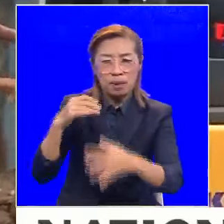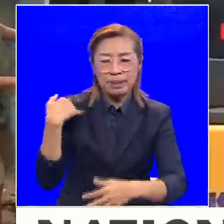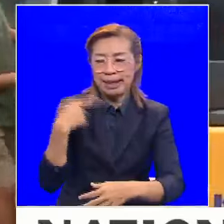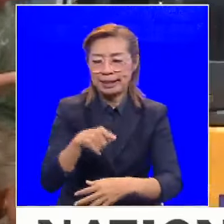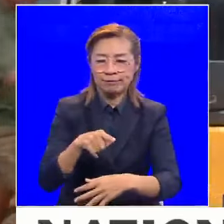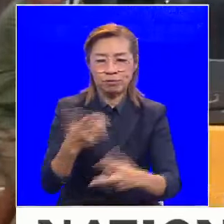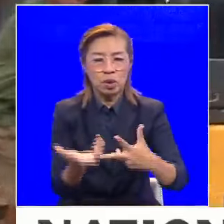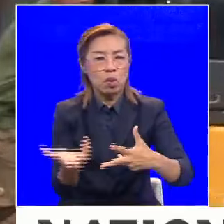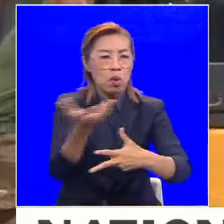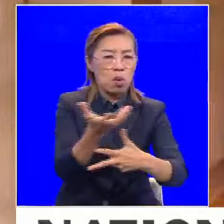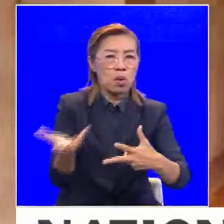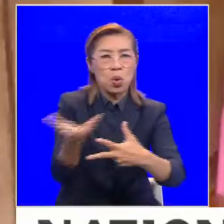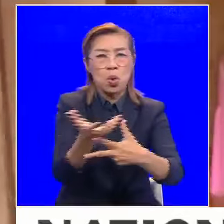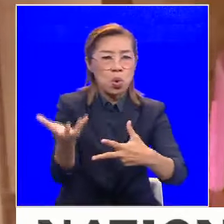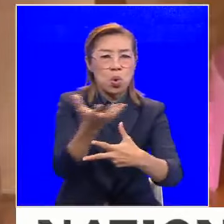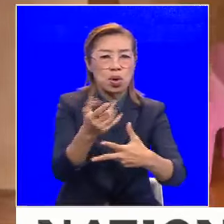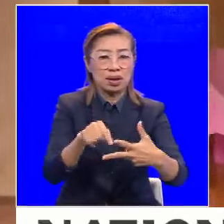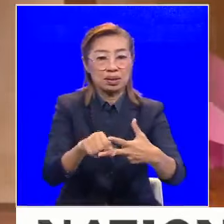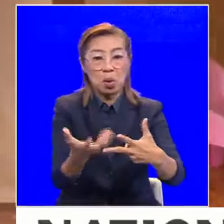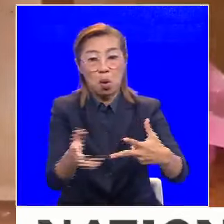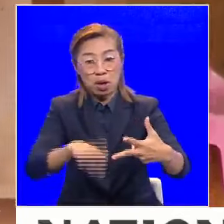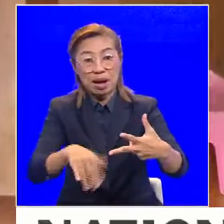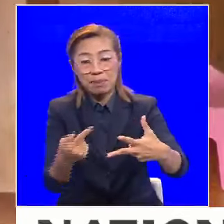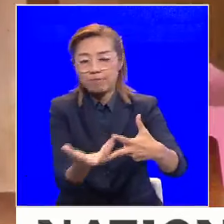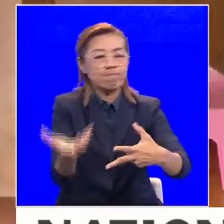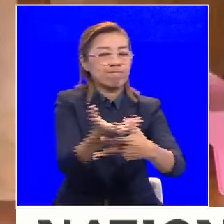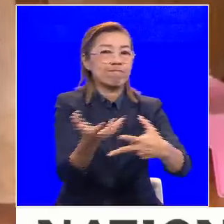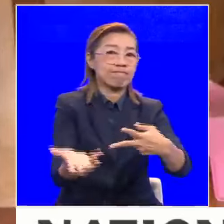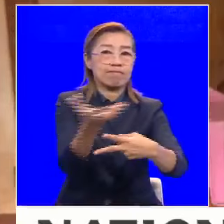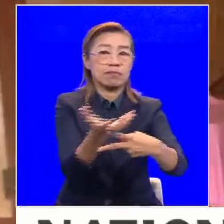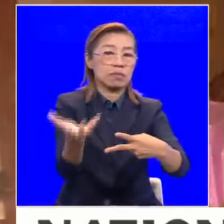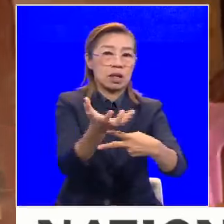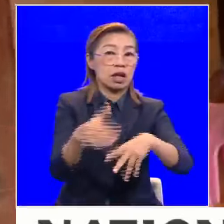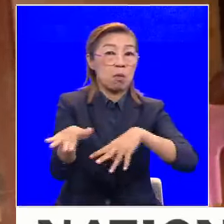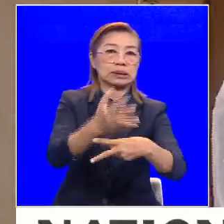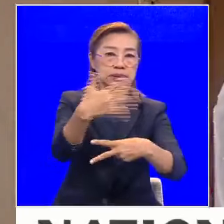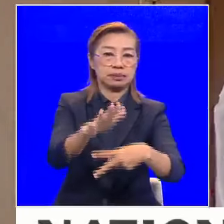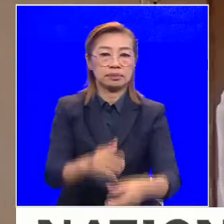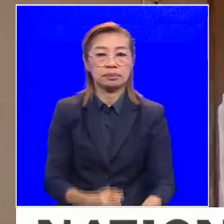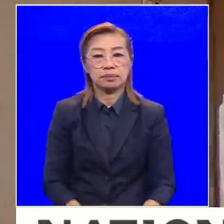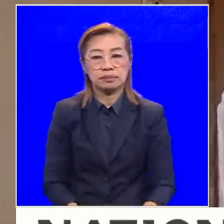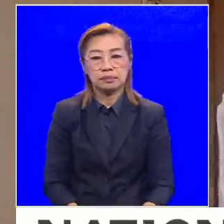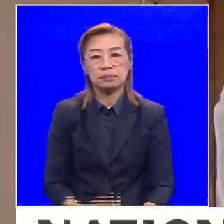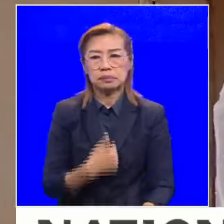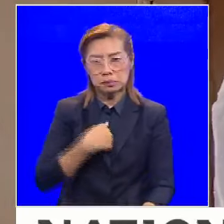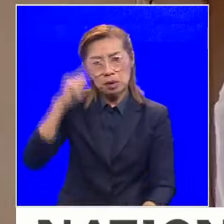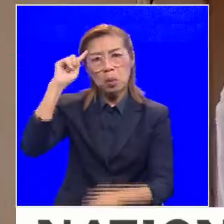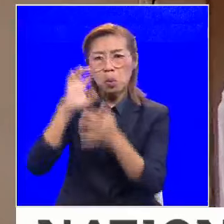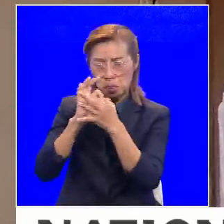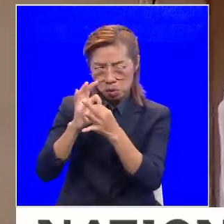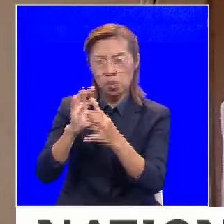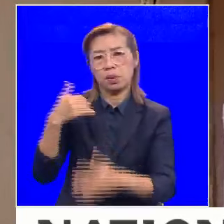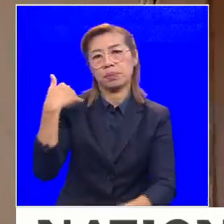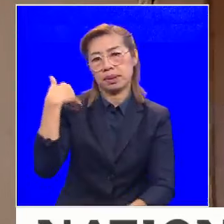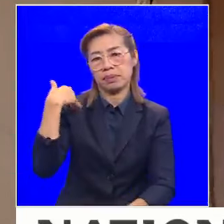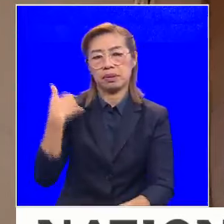ข้าวของที่อยู่ชั้นล่างเนี่ยนะคะขึ้นไปอยู่ชั้น2เพื่อเตรียมความพร้อมไว้ด้วยค่ะ ก็กังวลนี่กังวลอยู่